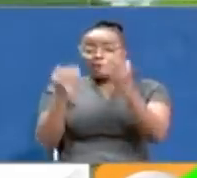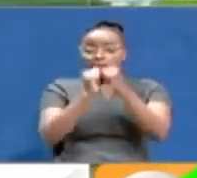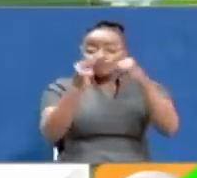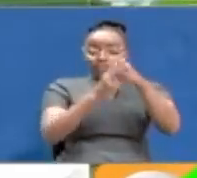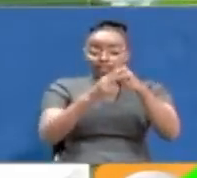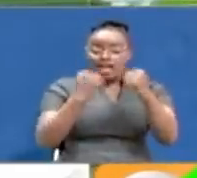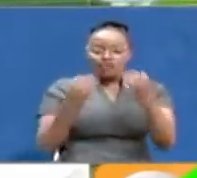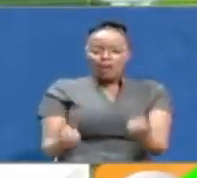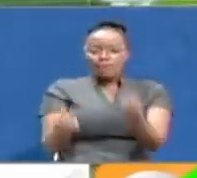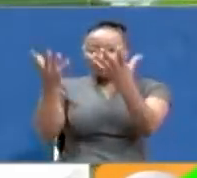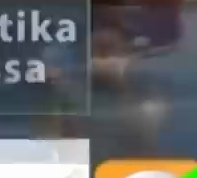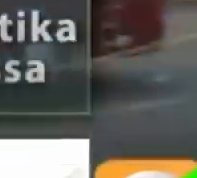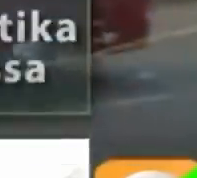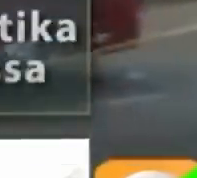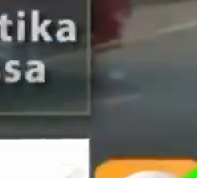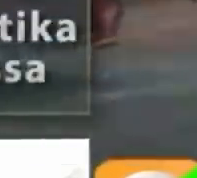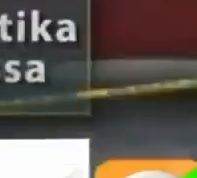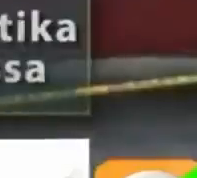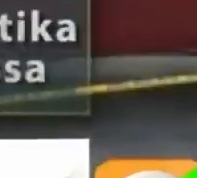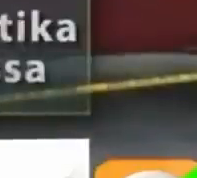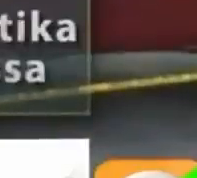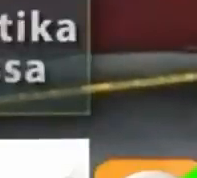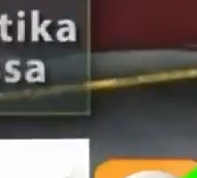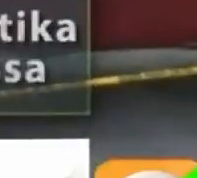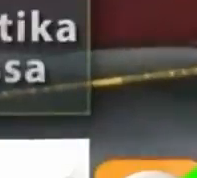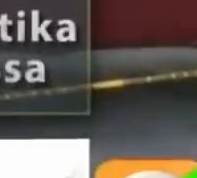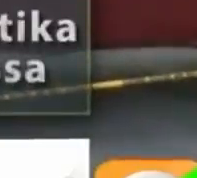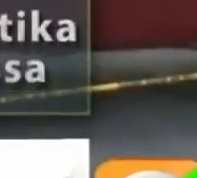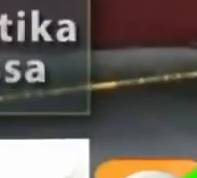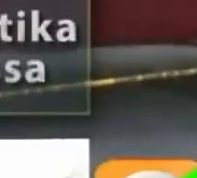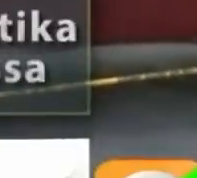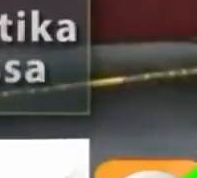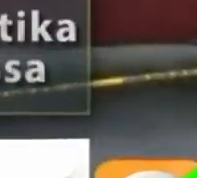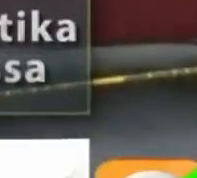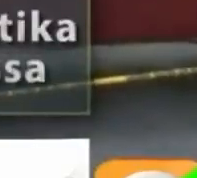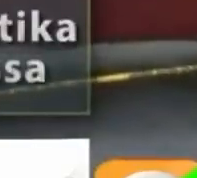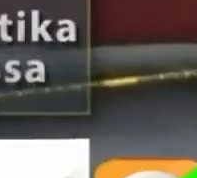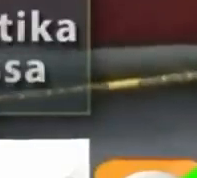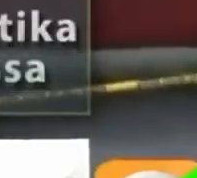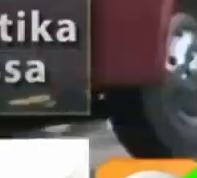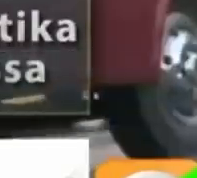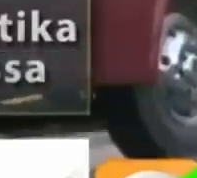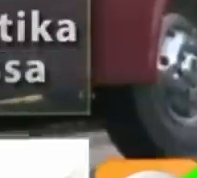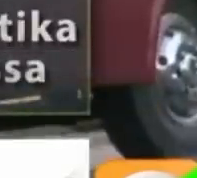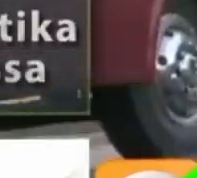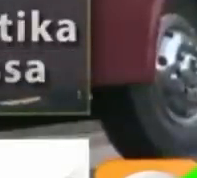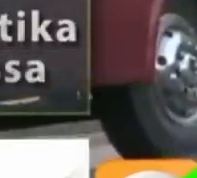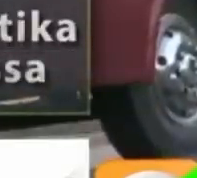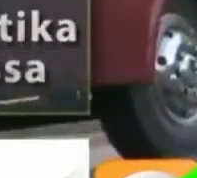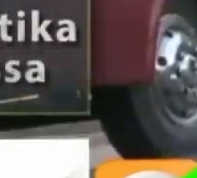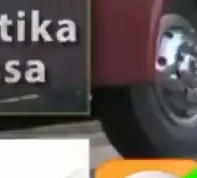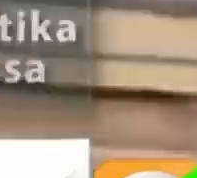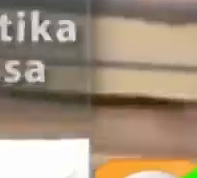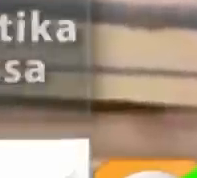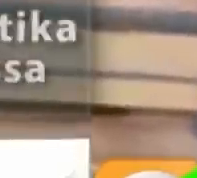ya gurunedi yalishuhudiwa kwenye maeneo yenye watu wengi, Wajia, Garissa, Nairobi na Mombasa yakiathiriwa pakubwa. Tukio la kukumbukwa